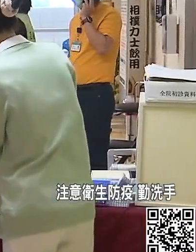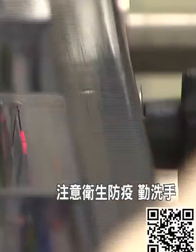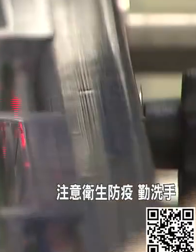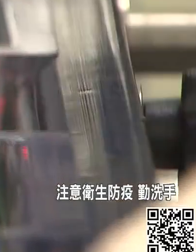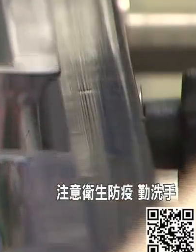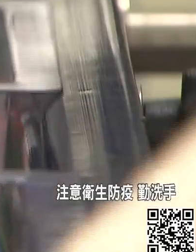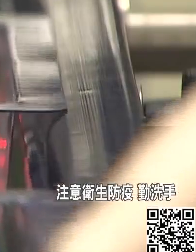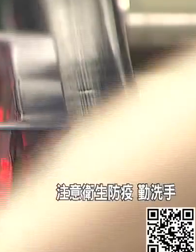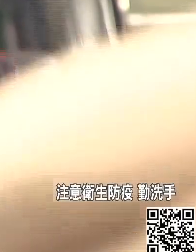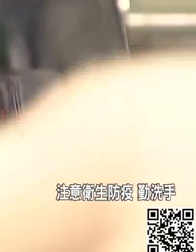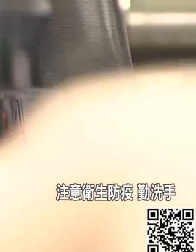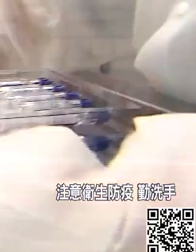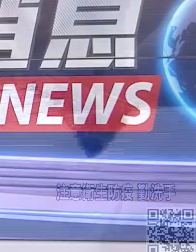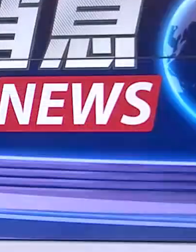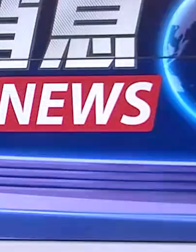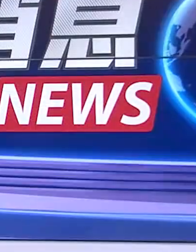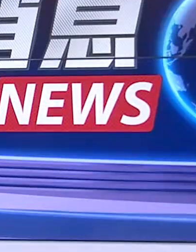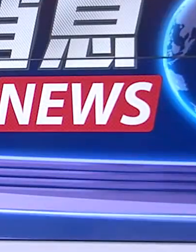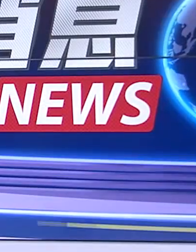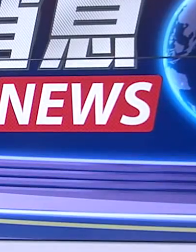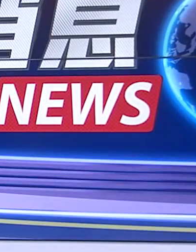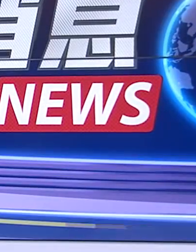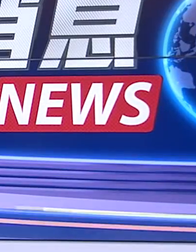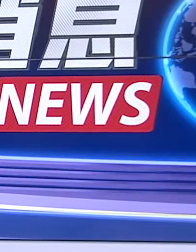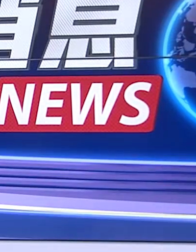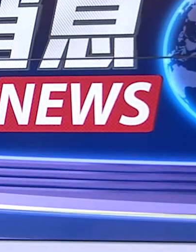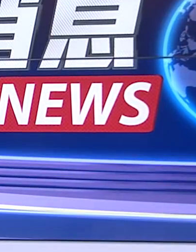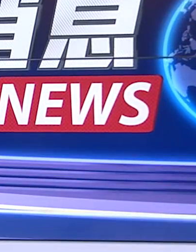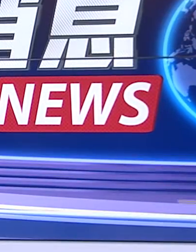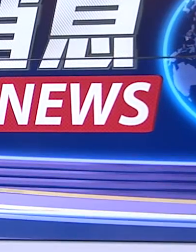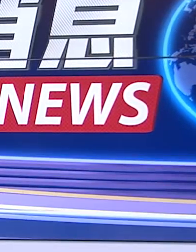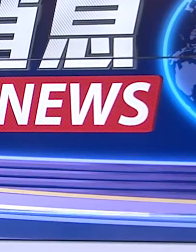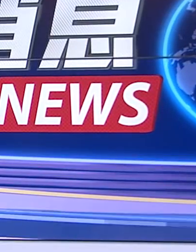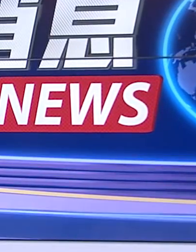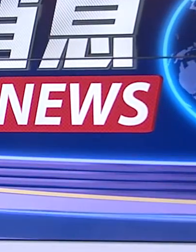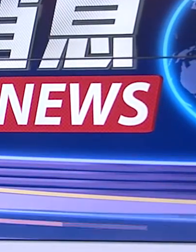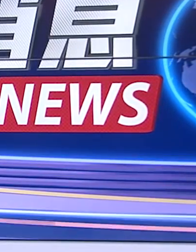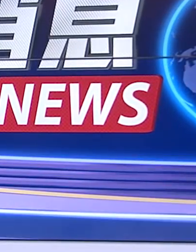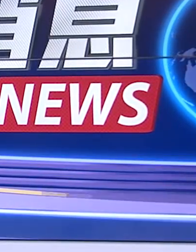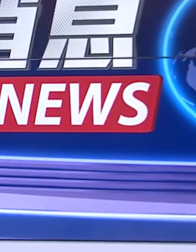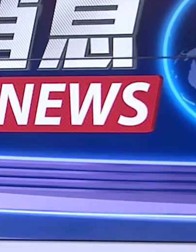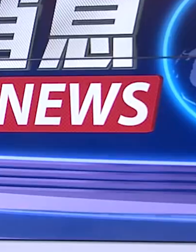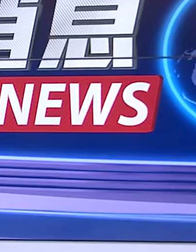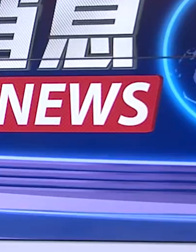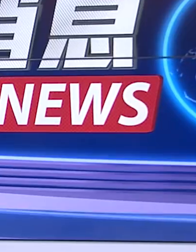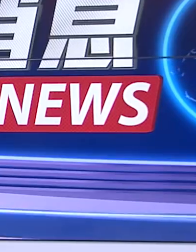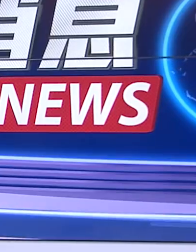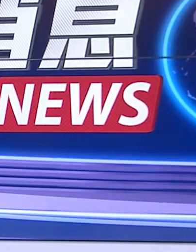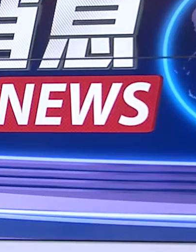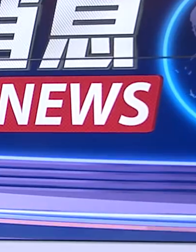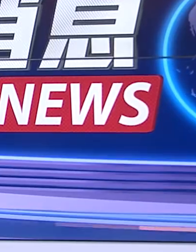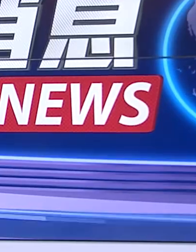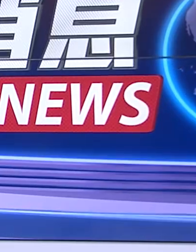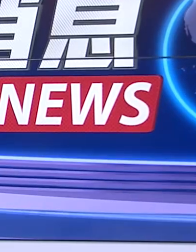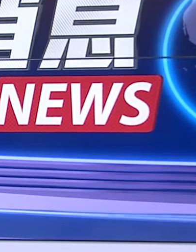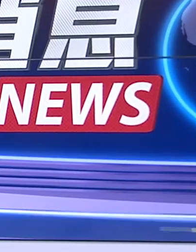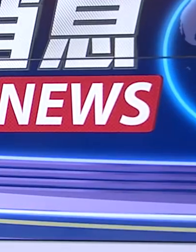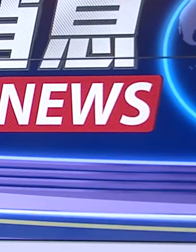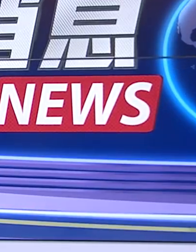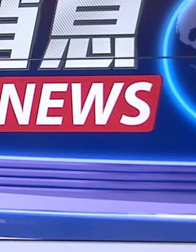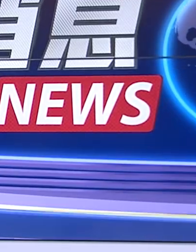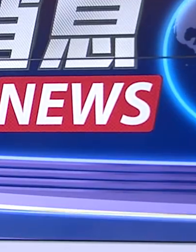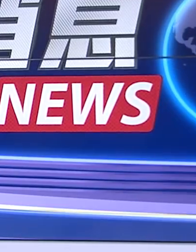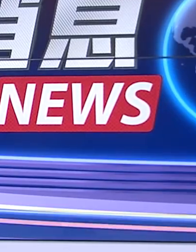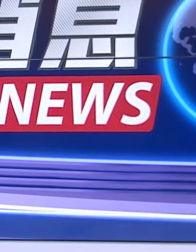和苏太妍、罗欣台中报道。 好，最近消息又传出打完疫苗之后猝死的案例了。在台北市中山区，一